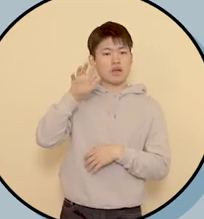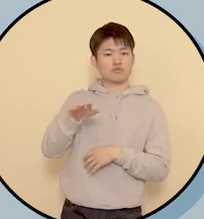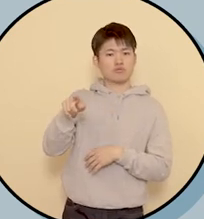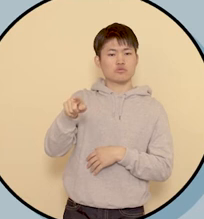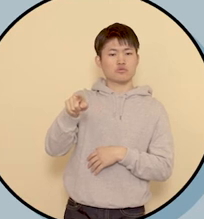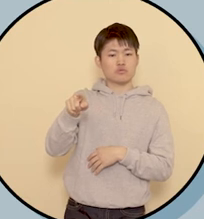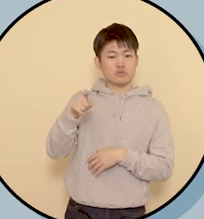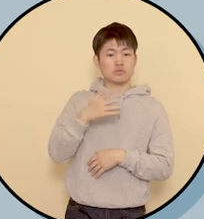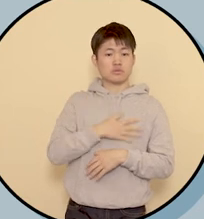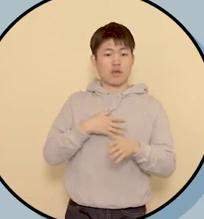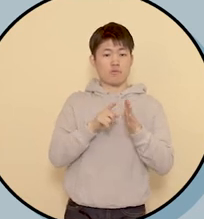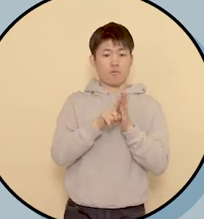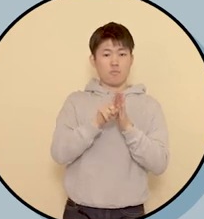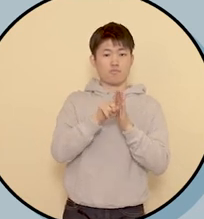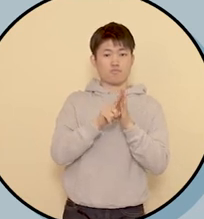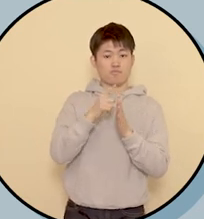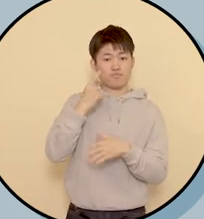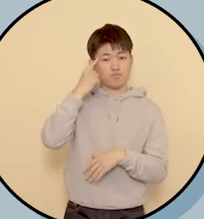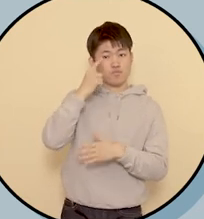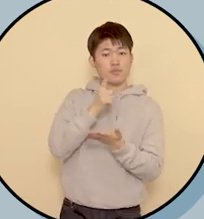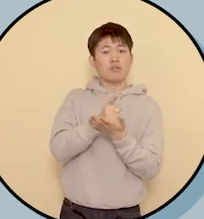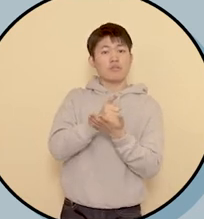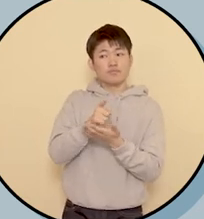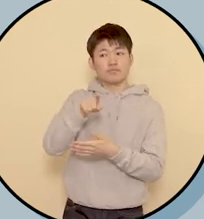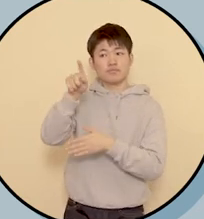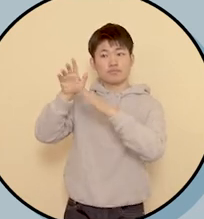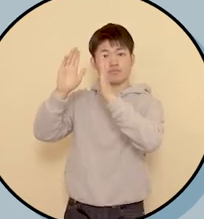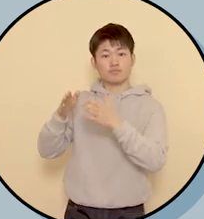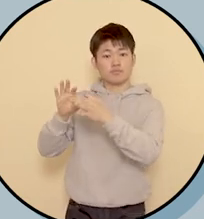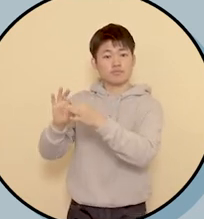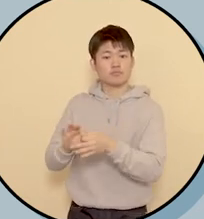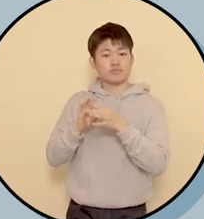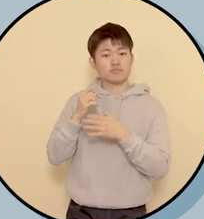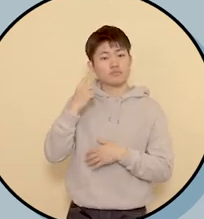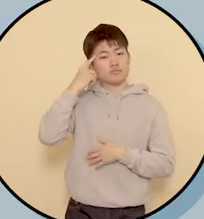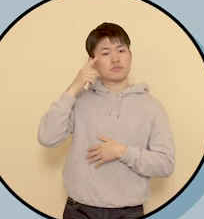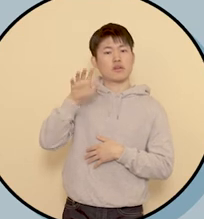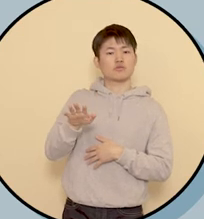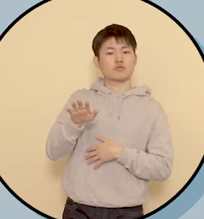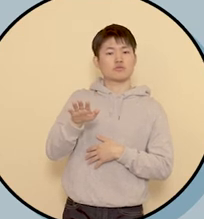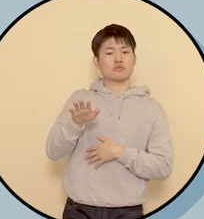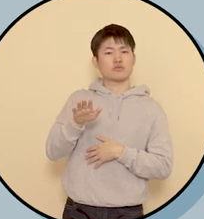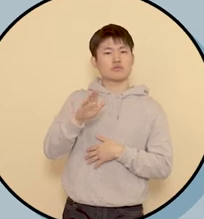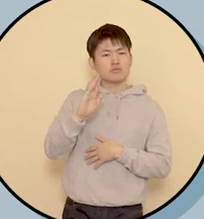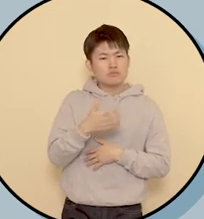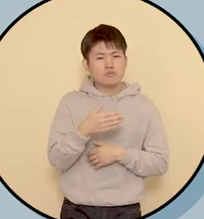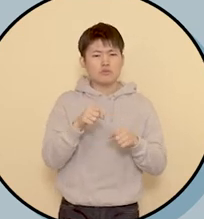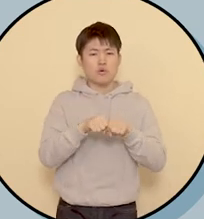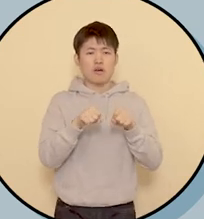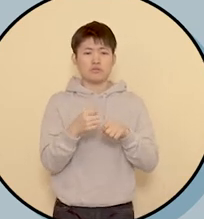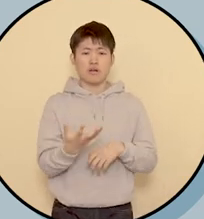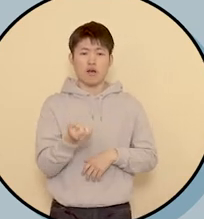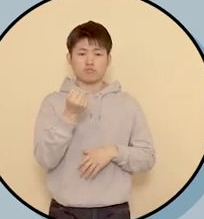だけでもその人を受け取るっていうことなので、それがどうしても障害のある人になると触れるっていう機会すら